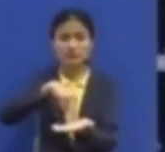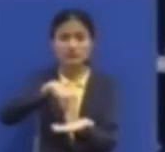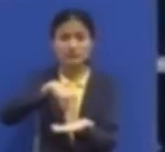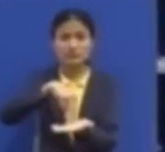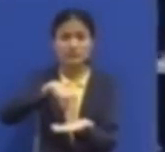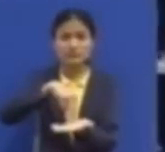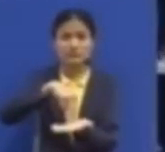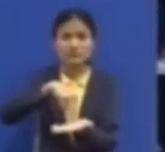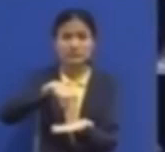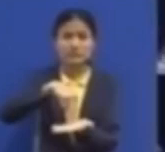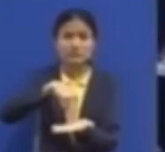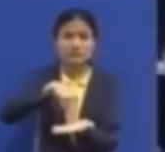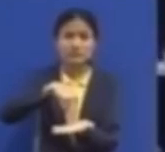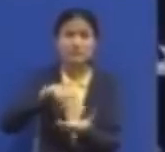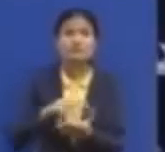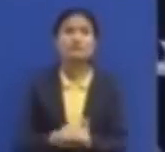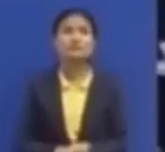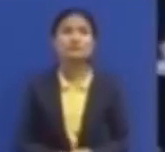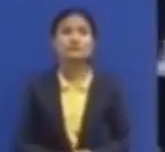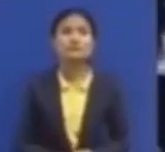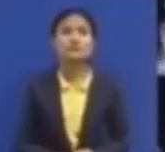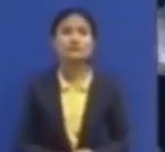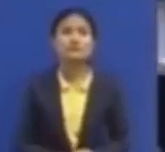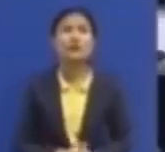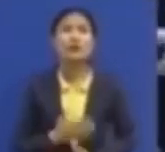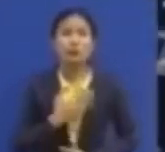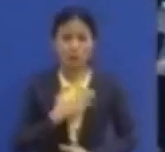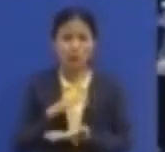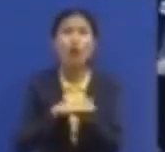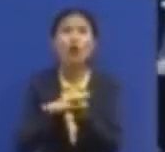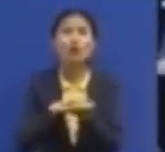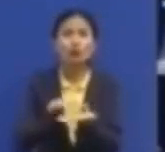ขอประทานอภัยผมไม่ได้ยืนด้วย